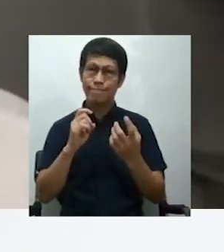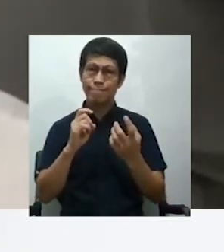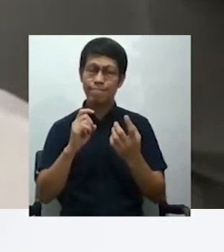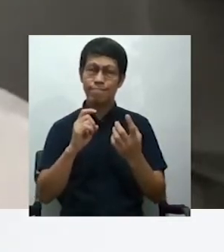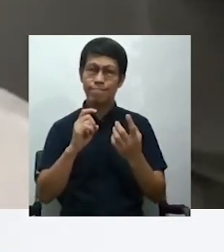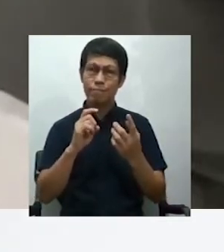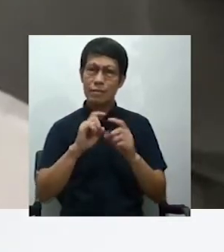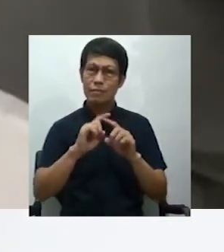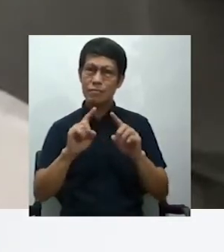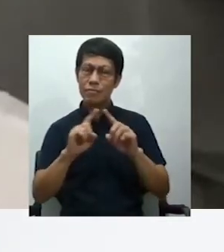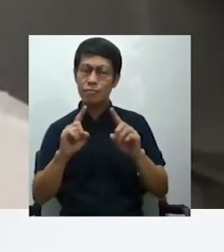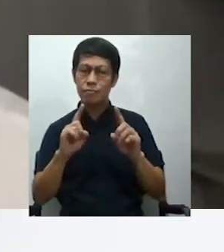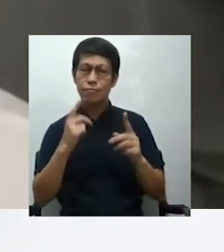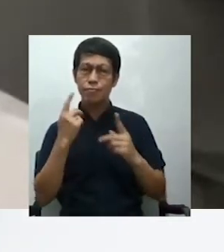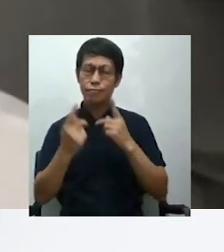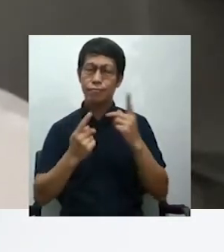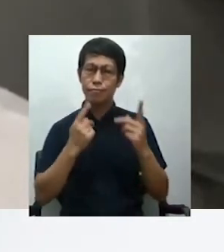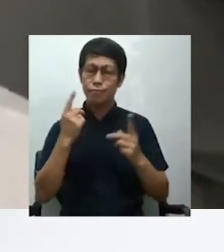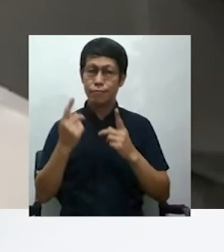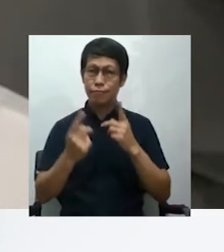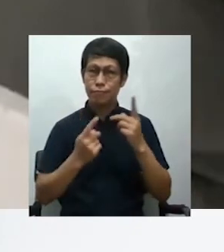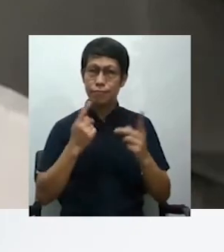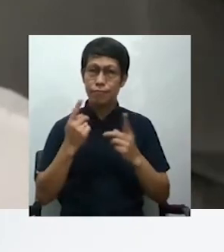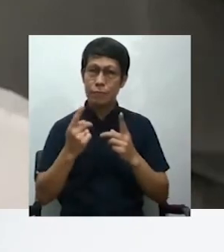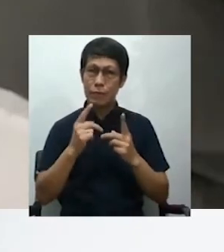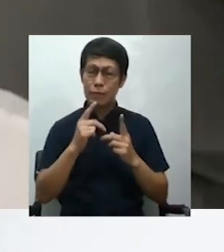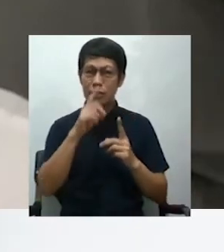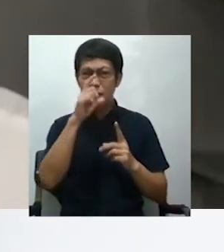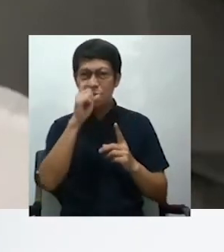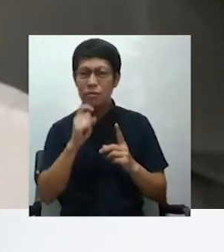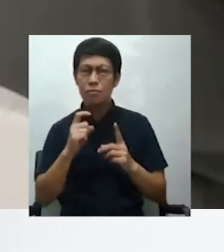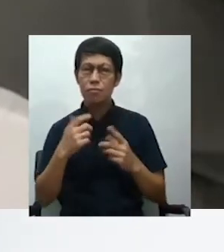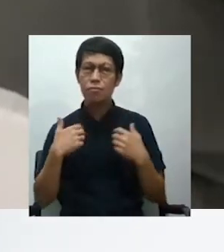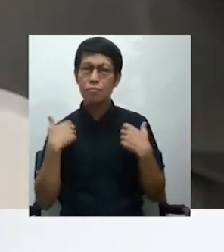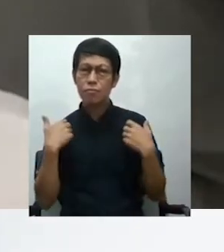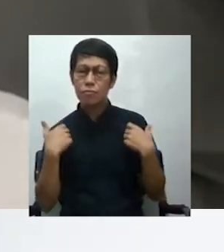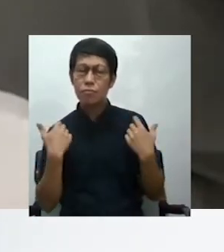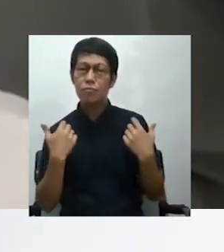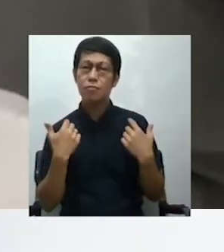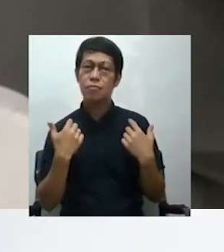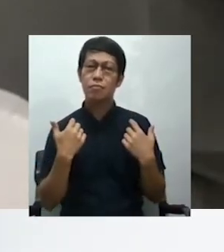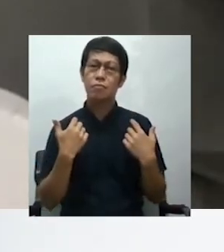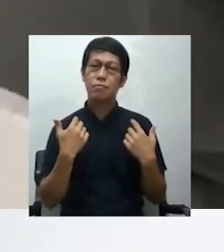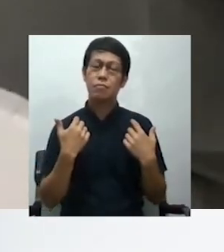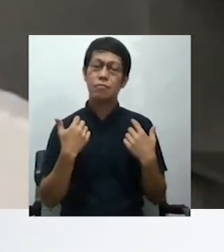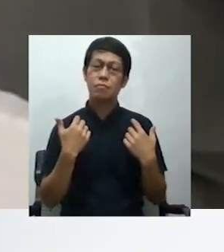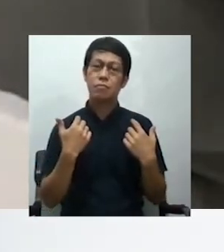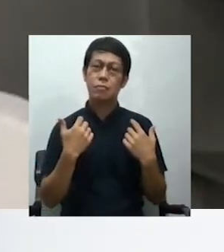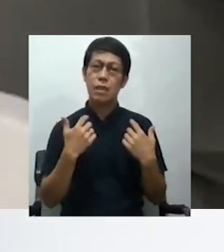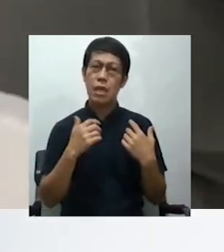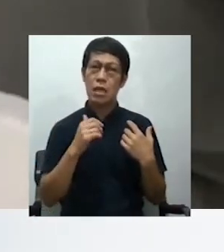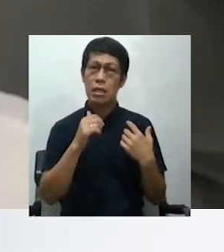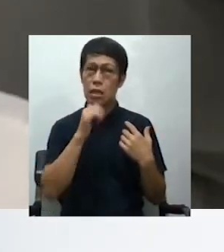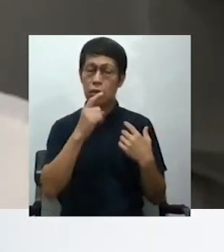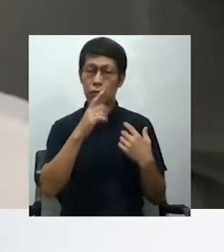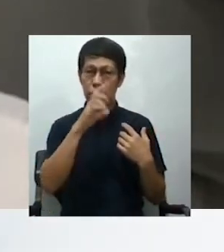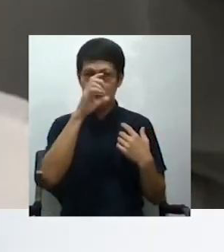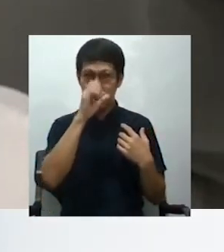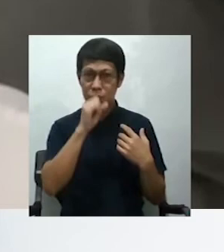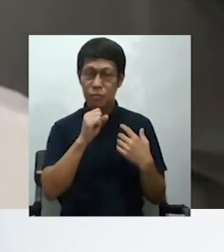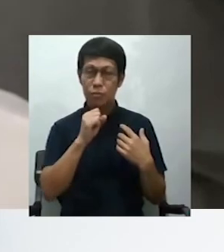edad ng mga namamatayan ay bumababa. Sa kasalukuyan, hindi na matatanda